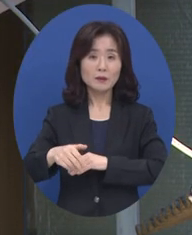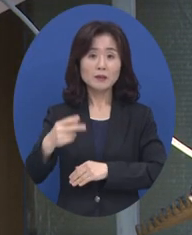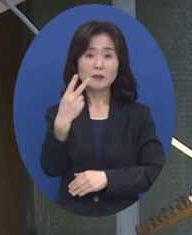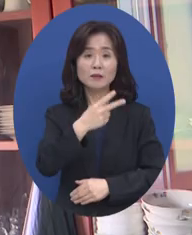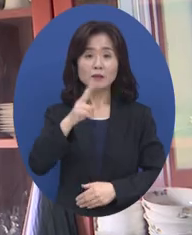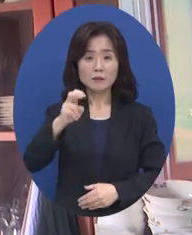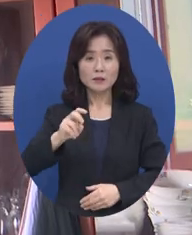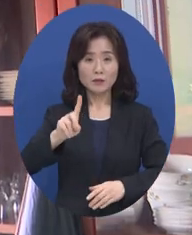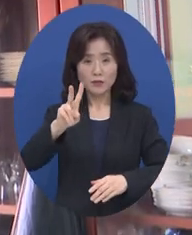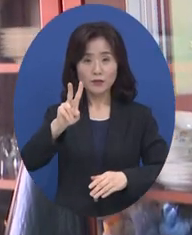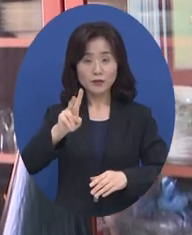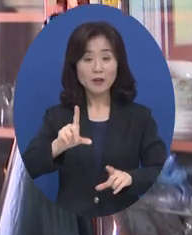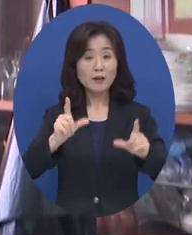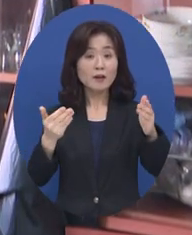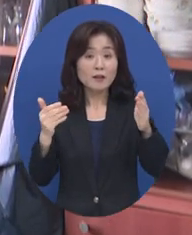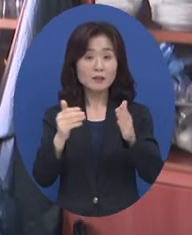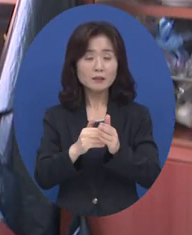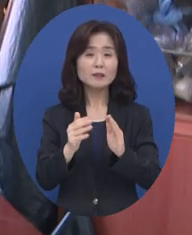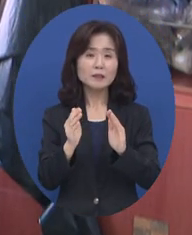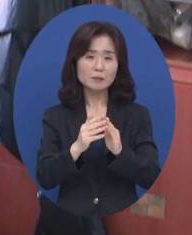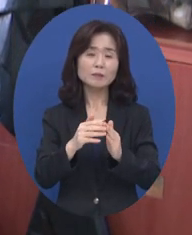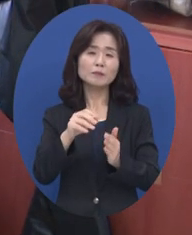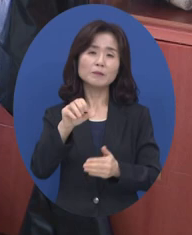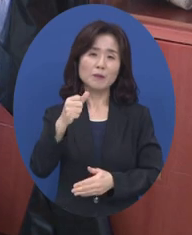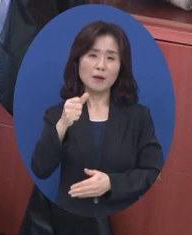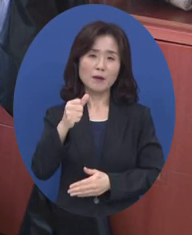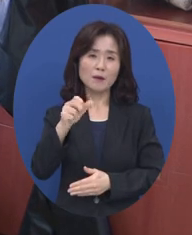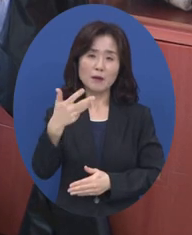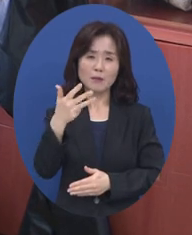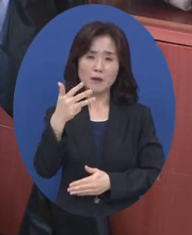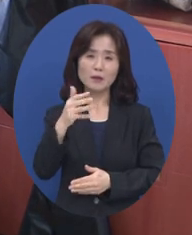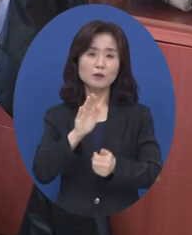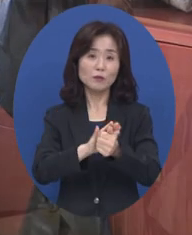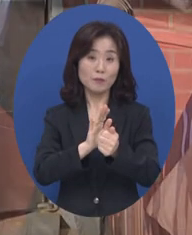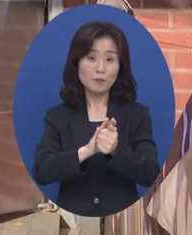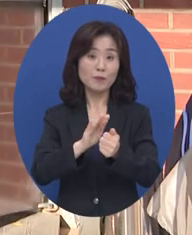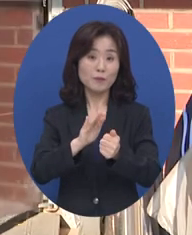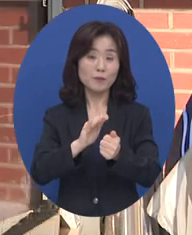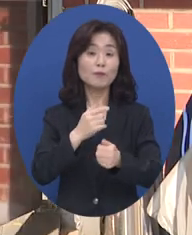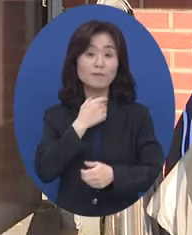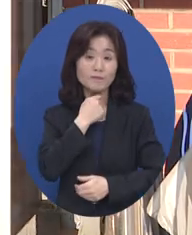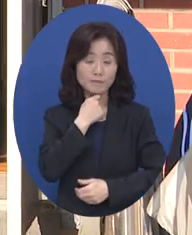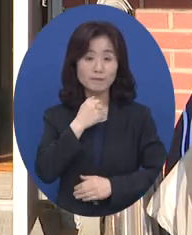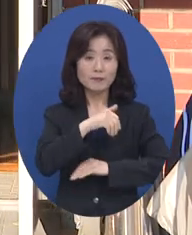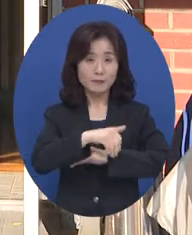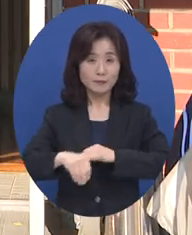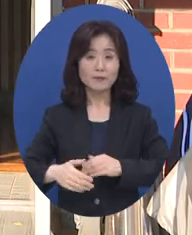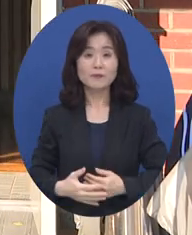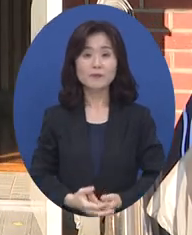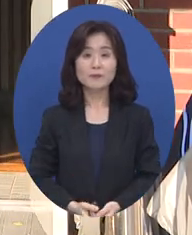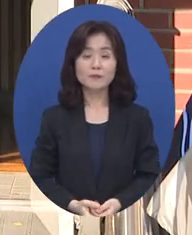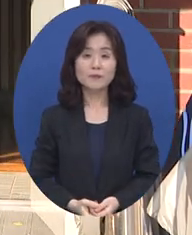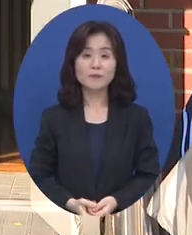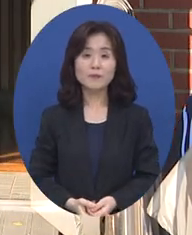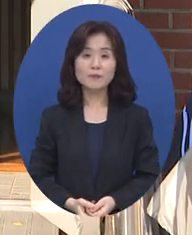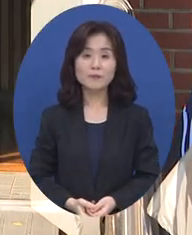2022년까지 8 백호를 10월 하는게 목표입니다 경주 슈 tv 최창수 밉다